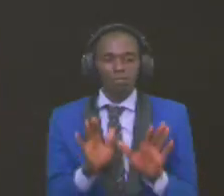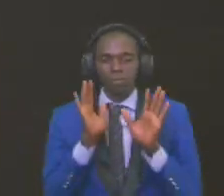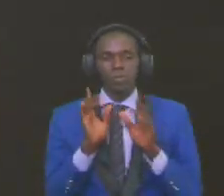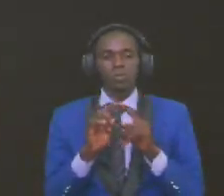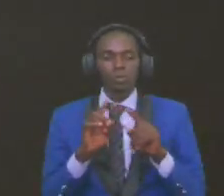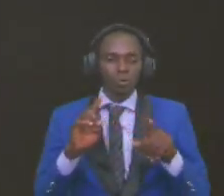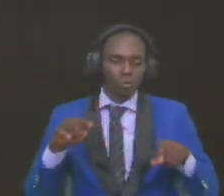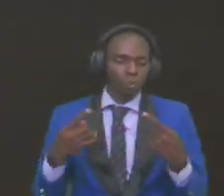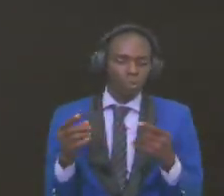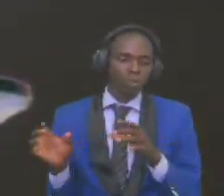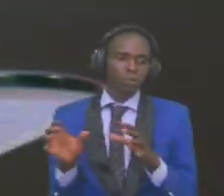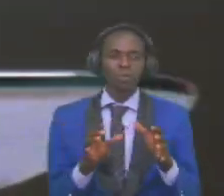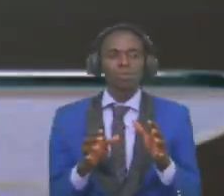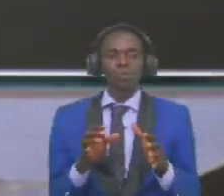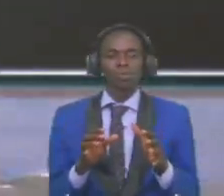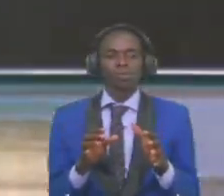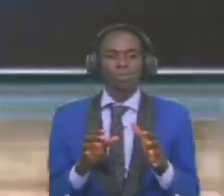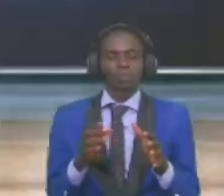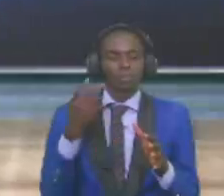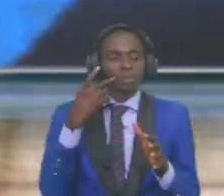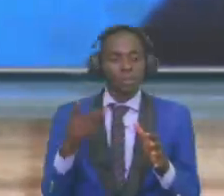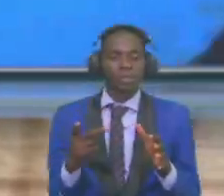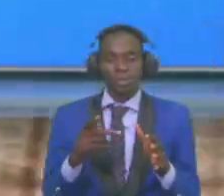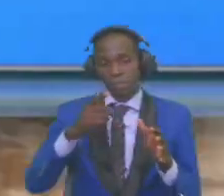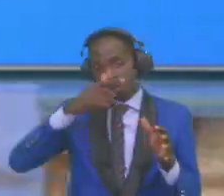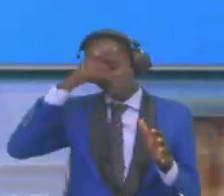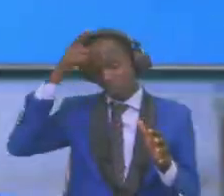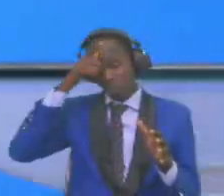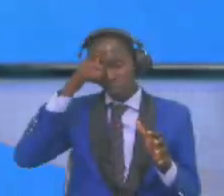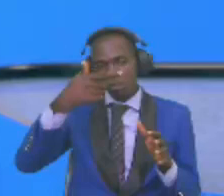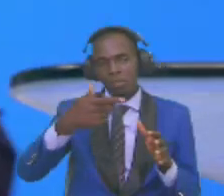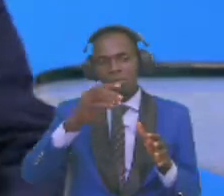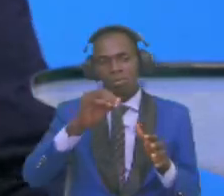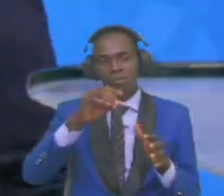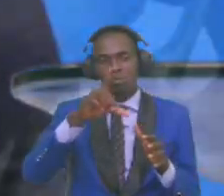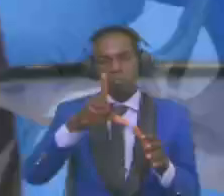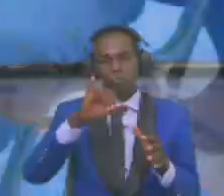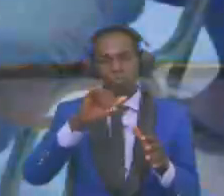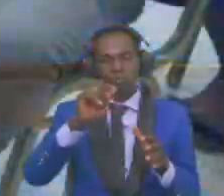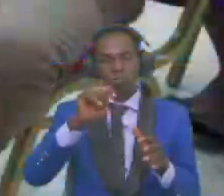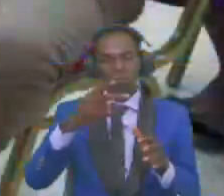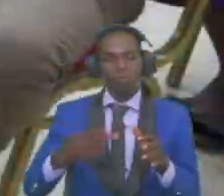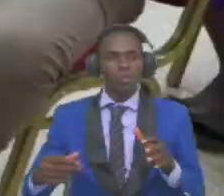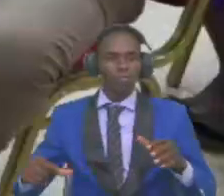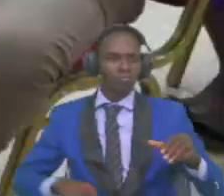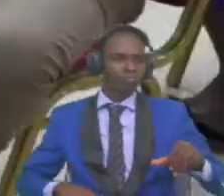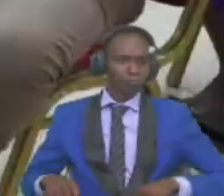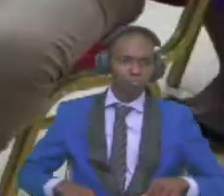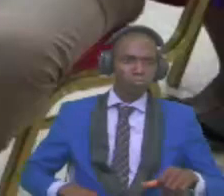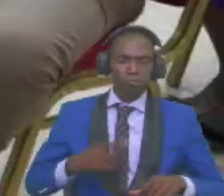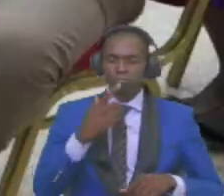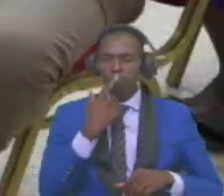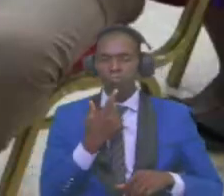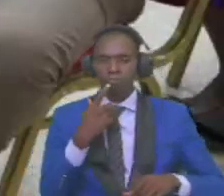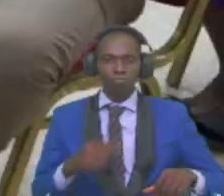d'aller faire ça et voici goliath goliath qui vient se vanter devant l'armée